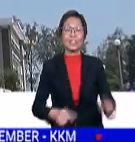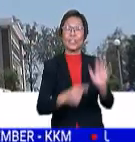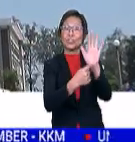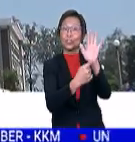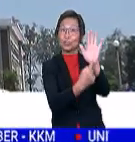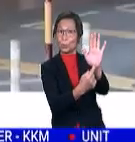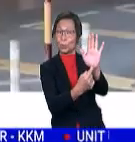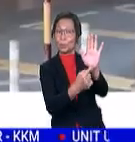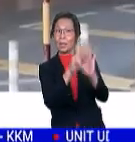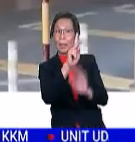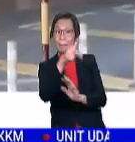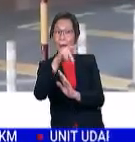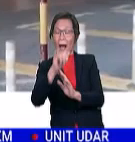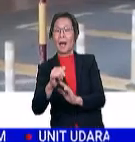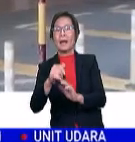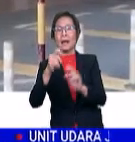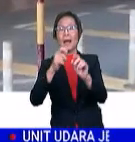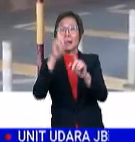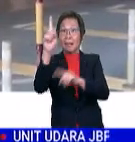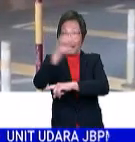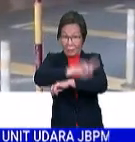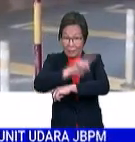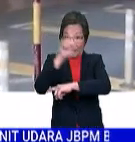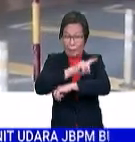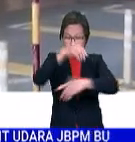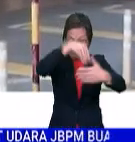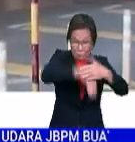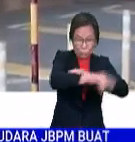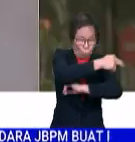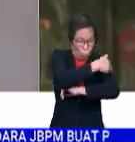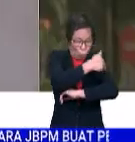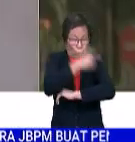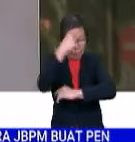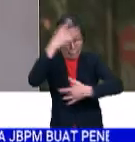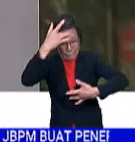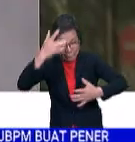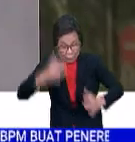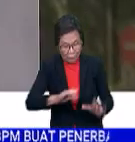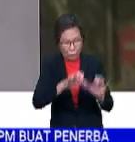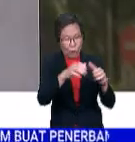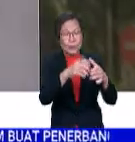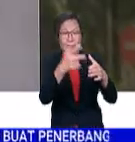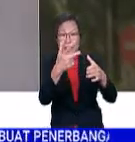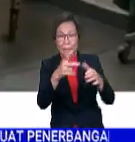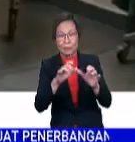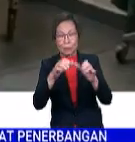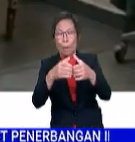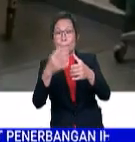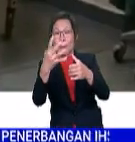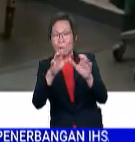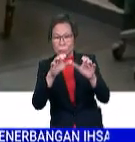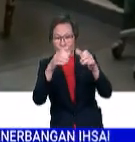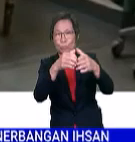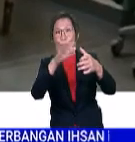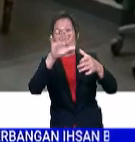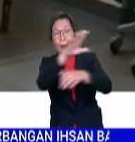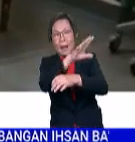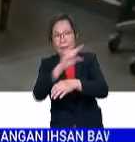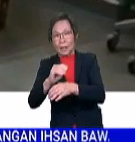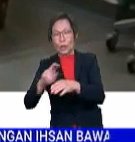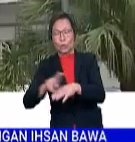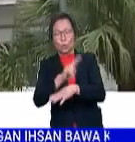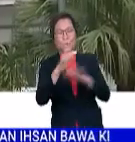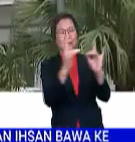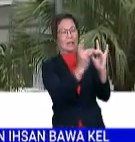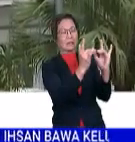Indikator yang dilihat adalah kemasukan harian ke hospital bagi pesakit kategori 3, 4 dan 5 serta